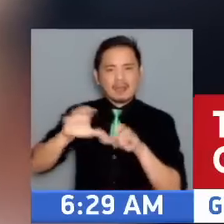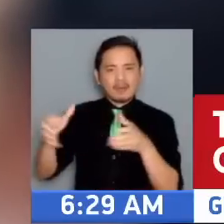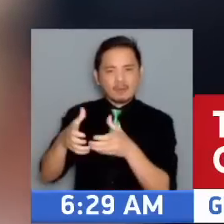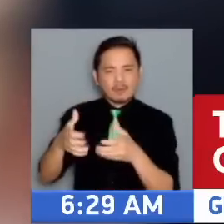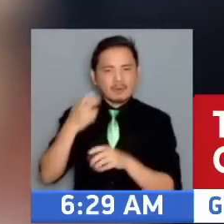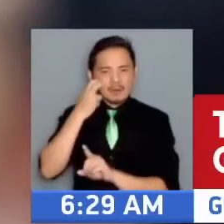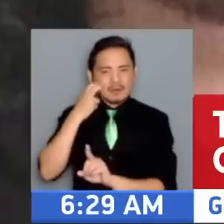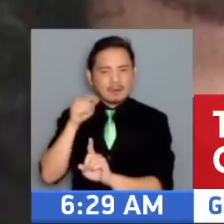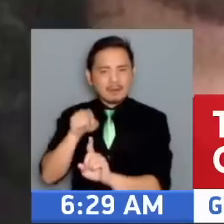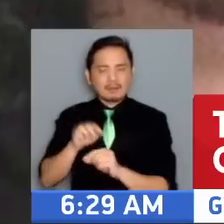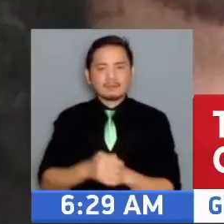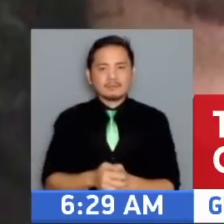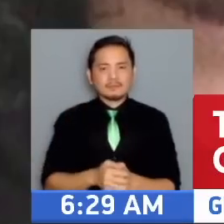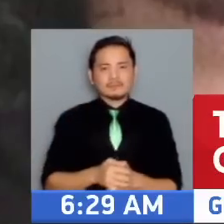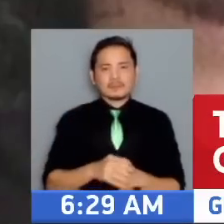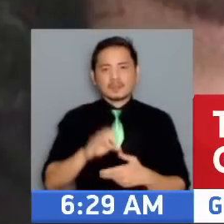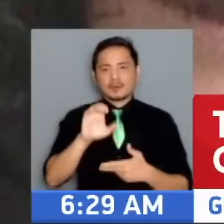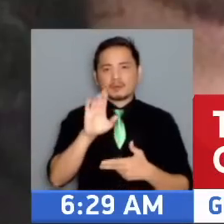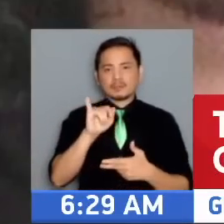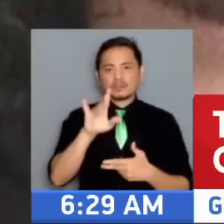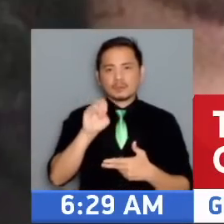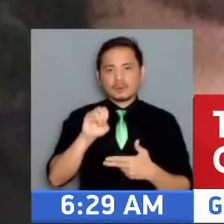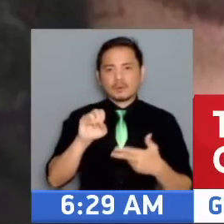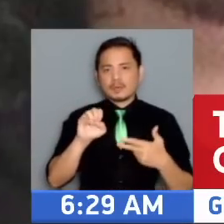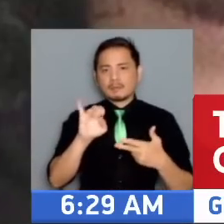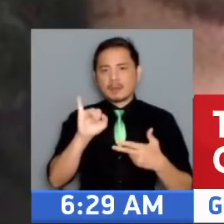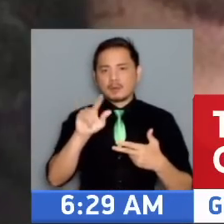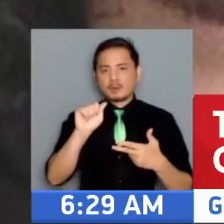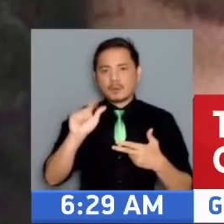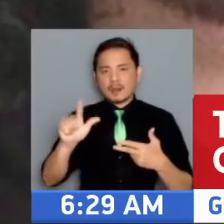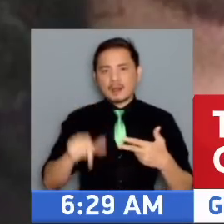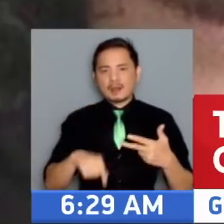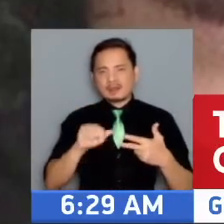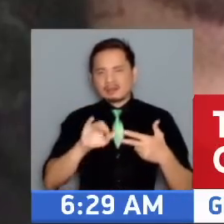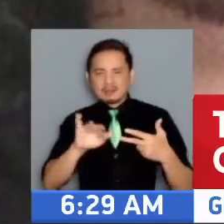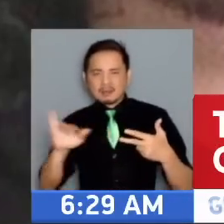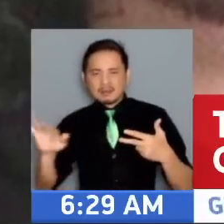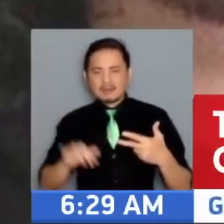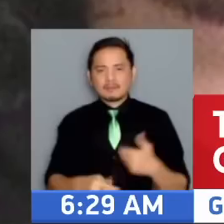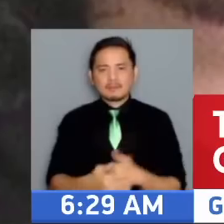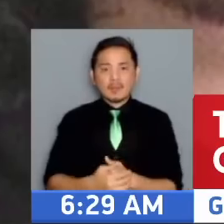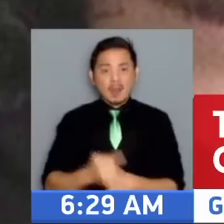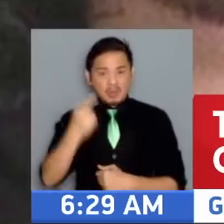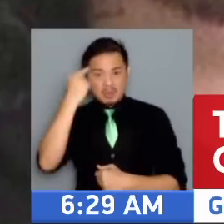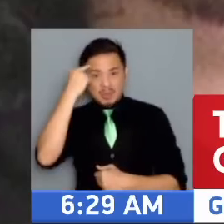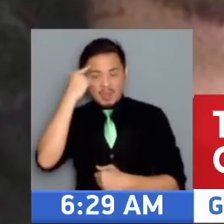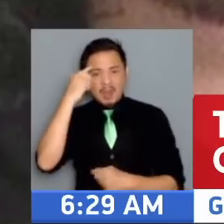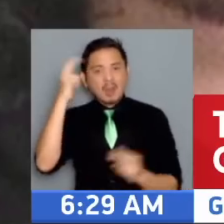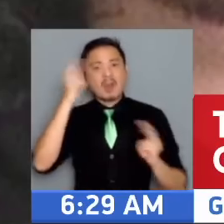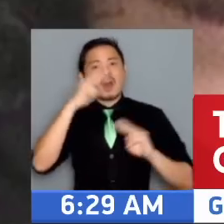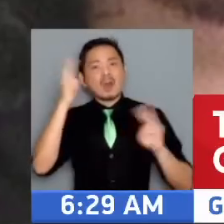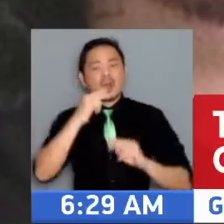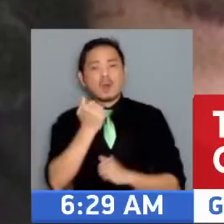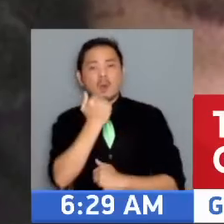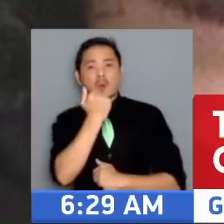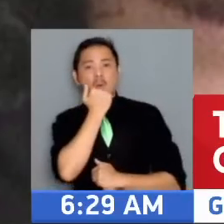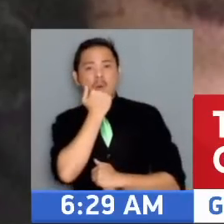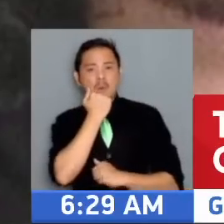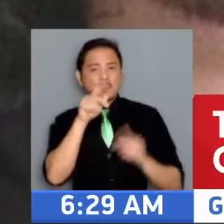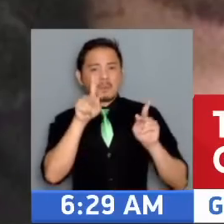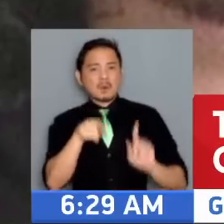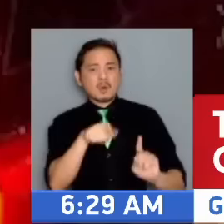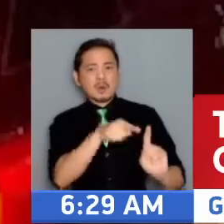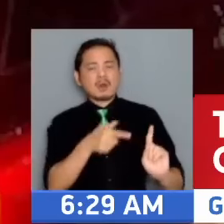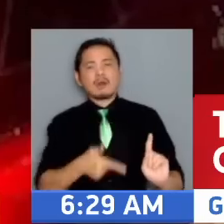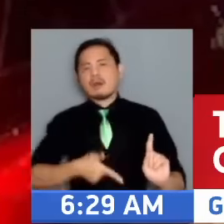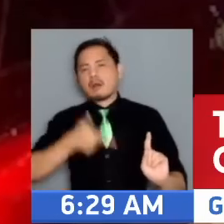Ayala Valderrama at Emmanuel Sarango, inakala nilang sasakyan ng kalaban nilang gang ang SUV kaya nila binaril.